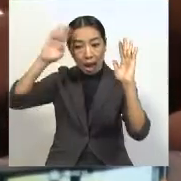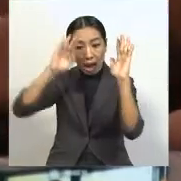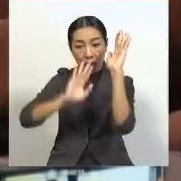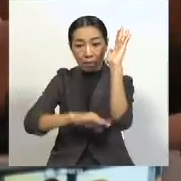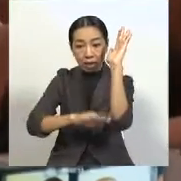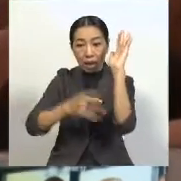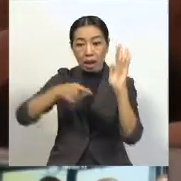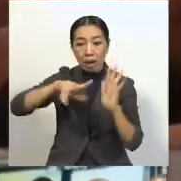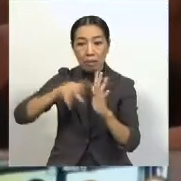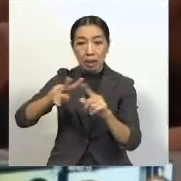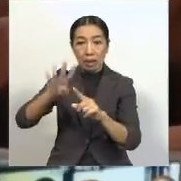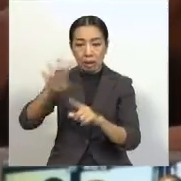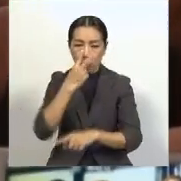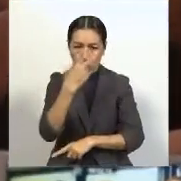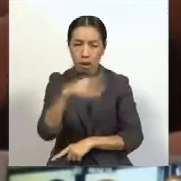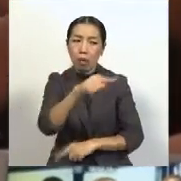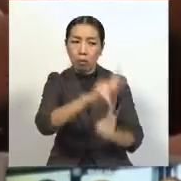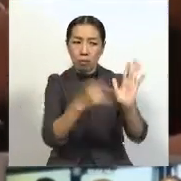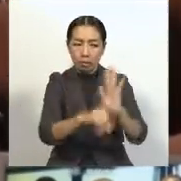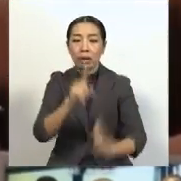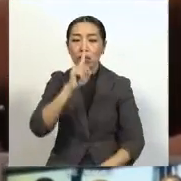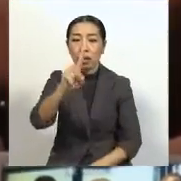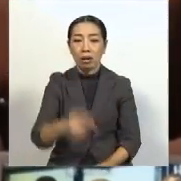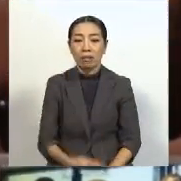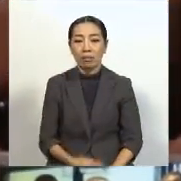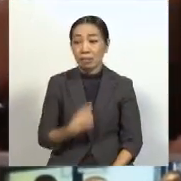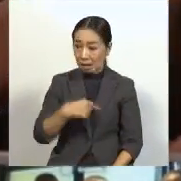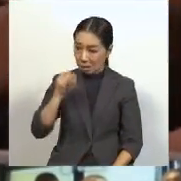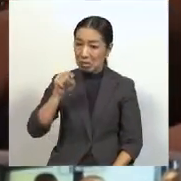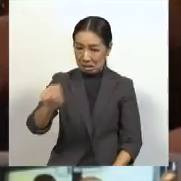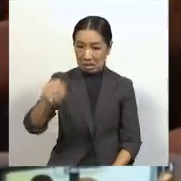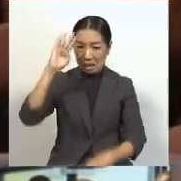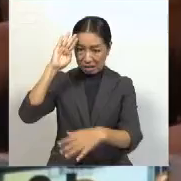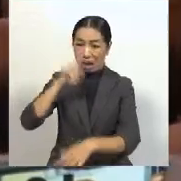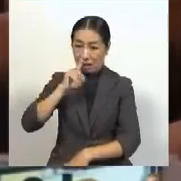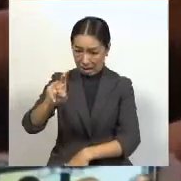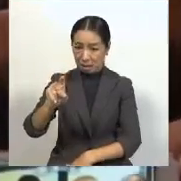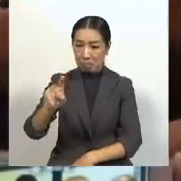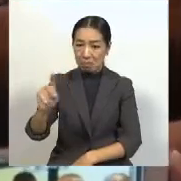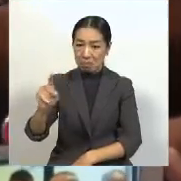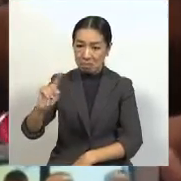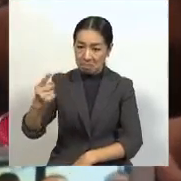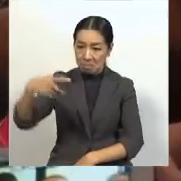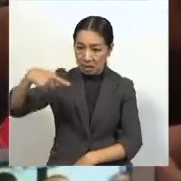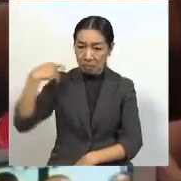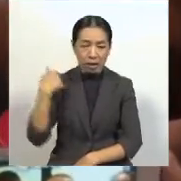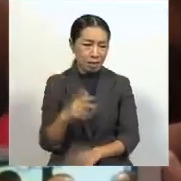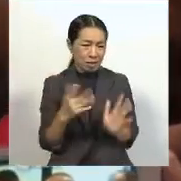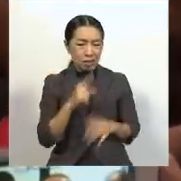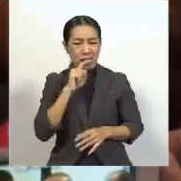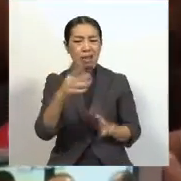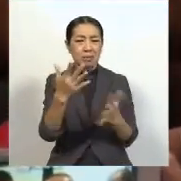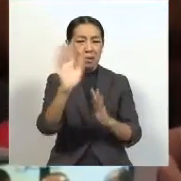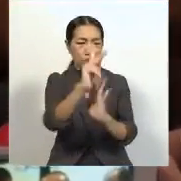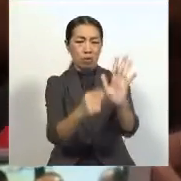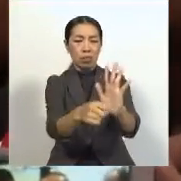โอเค ตรงนี้ท่านมีการกำชับอะไรไหมคะ ไม่จะมีคำชับอะไรแล้วมันเรื่องของกฎหมาย ม ัน เป็นเร ื่ องการเมืองอา